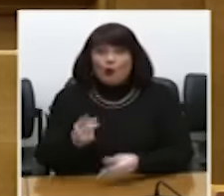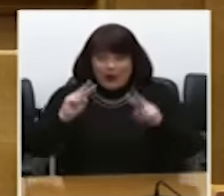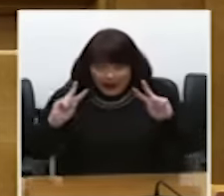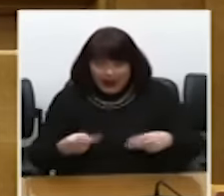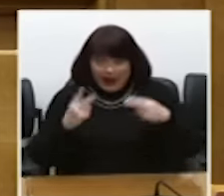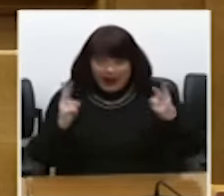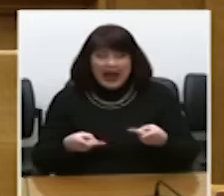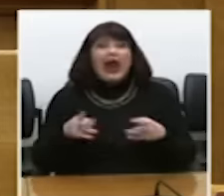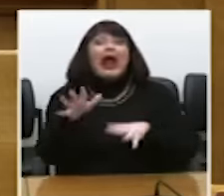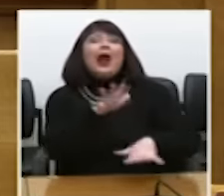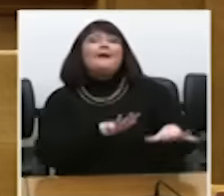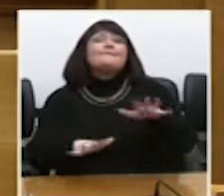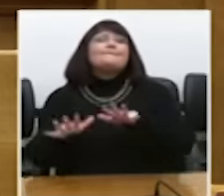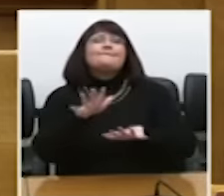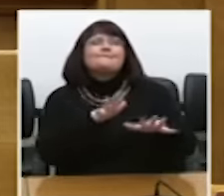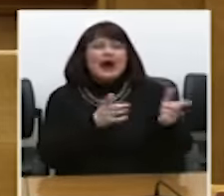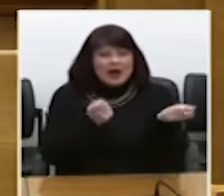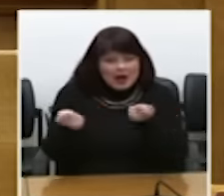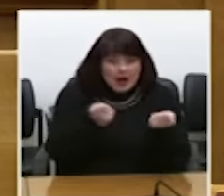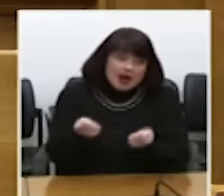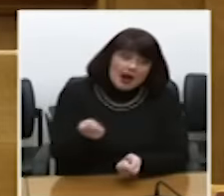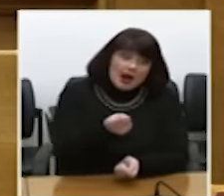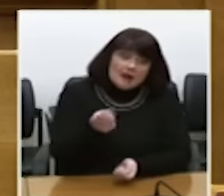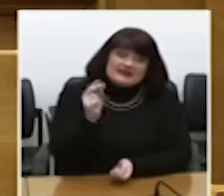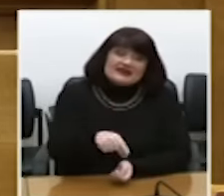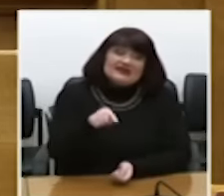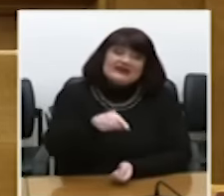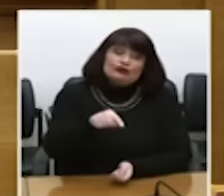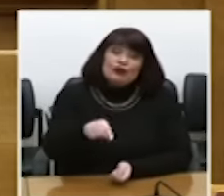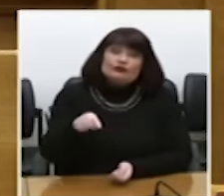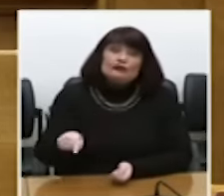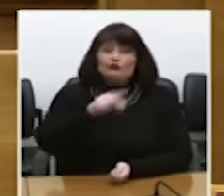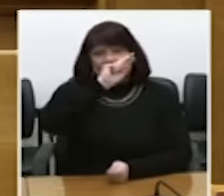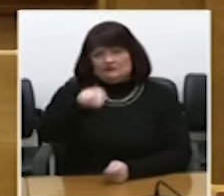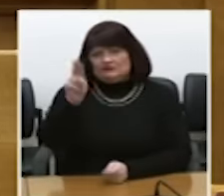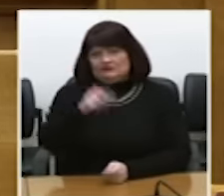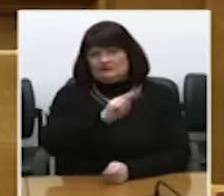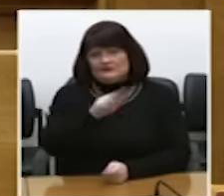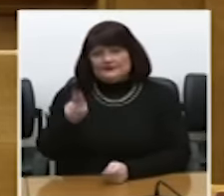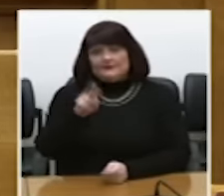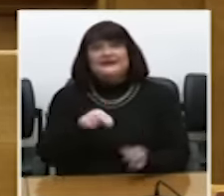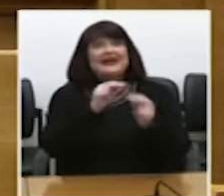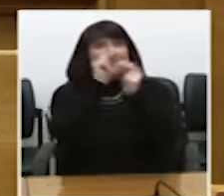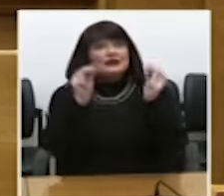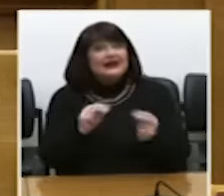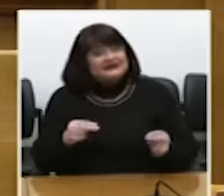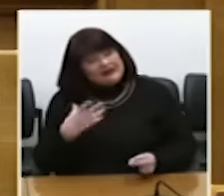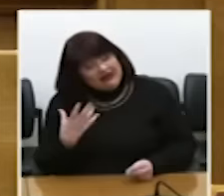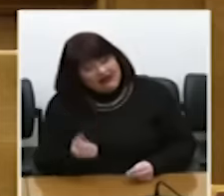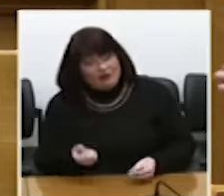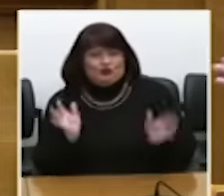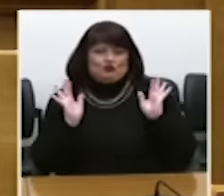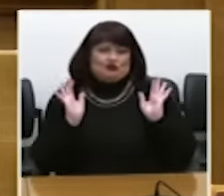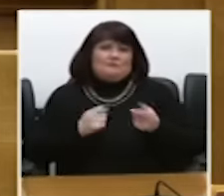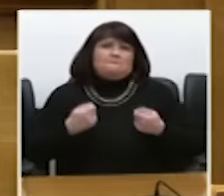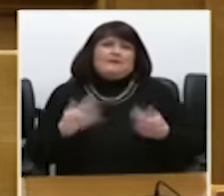απάτης, χειραγώγησης ψήφου, έχουν ακυρωθεί μέχρι και αποτελέσματα. Βέβαια,